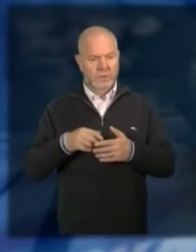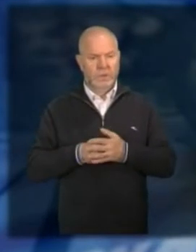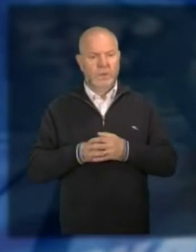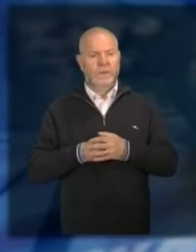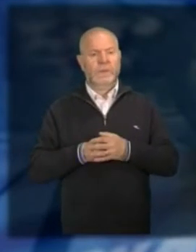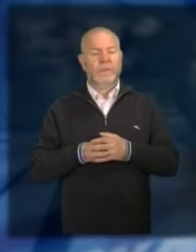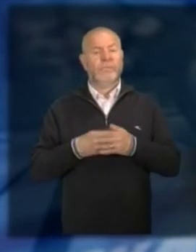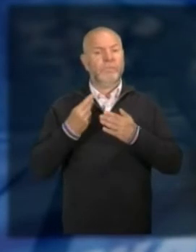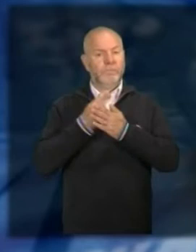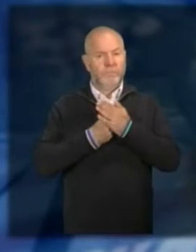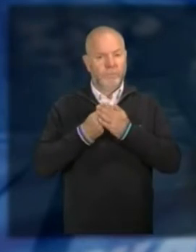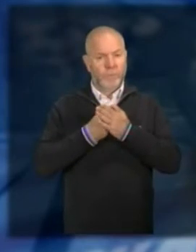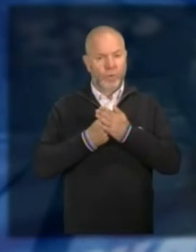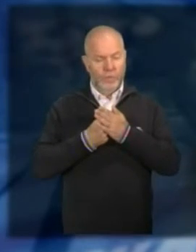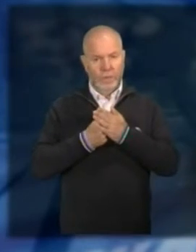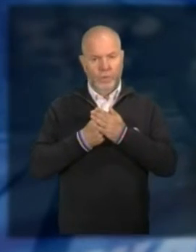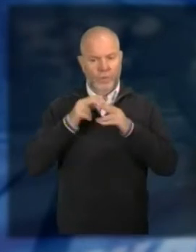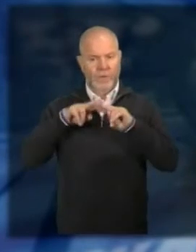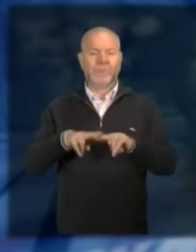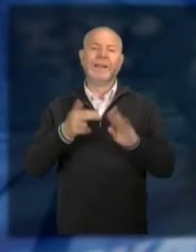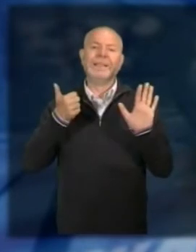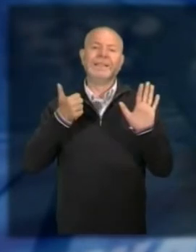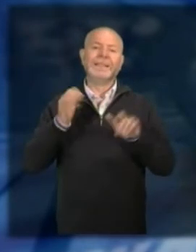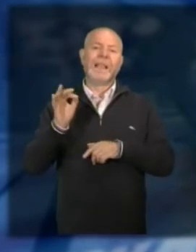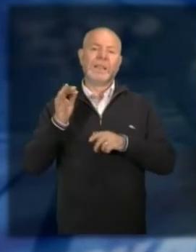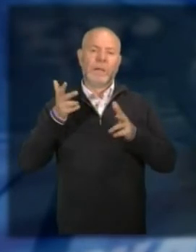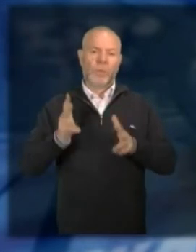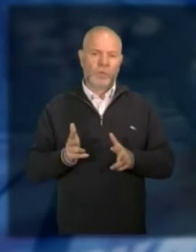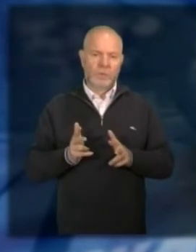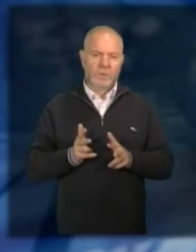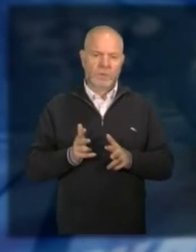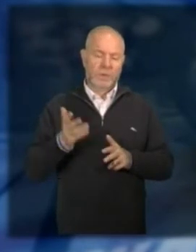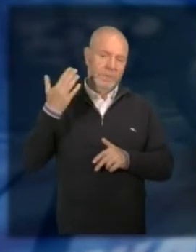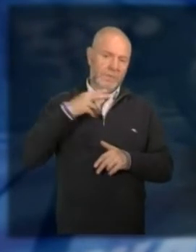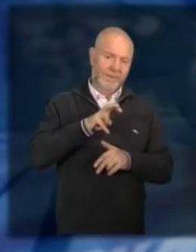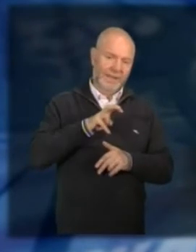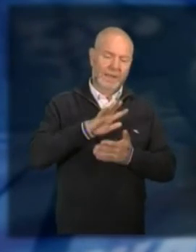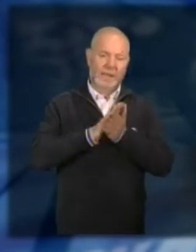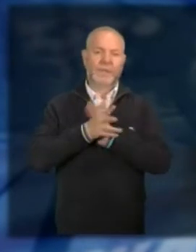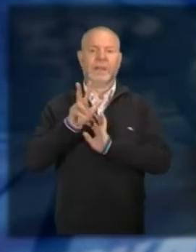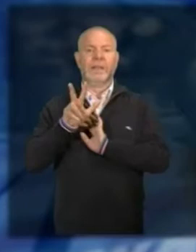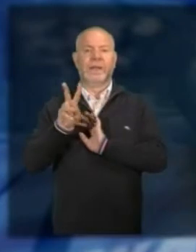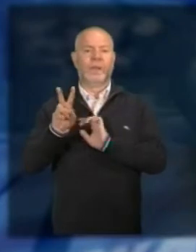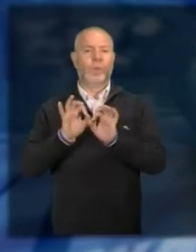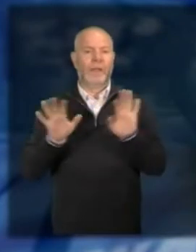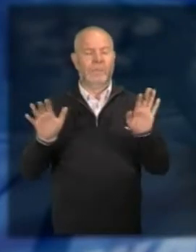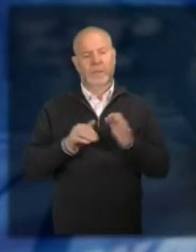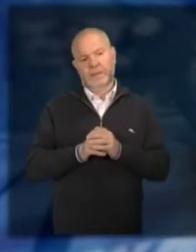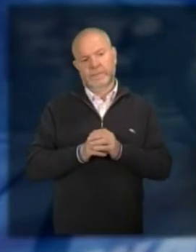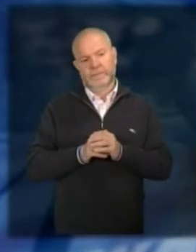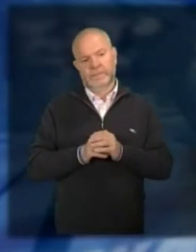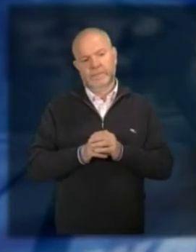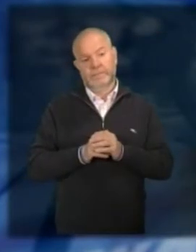stato aggiornato, i posti convenzionati rimangono 60, ma quelli liberi passano da 20 a 32. Si parla anche di